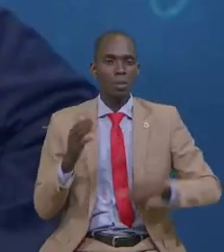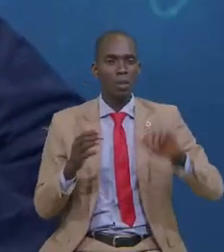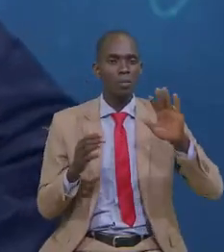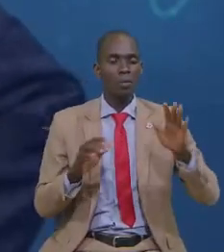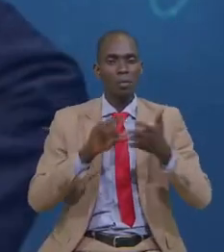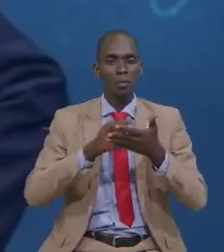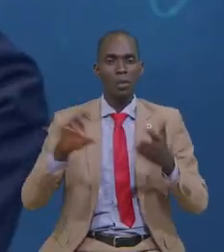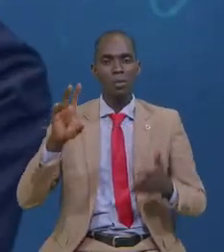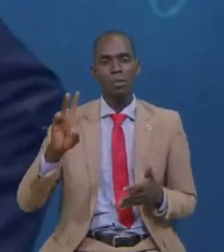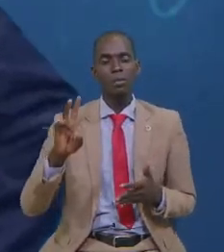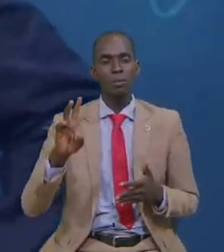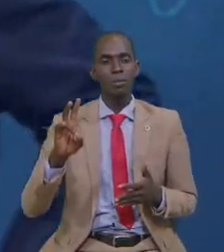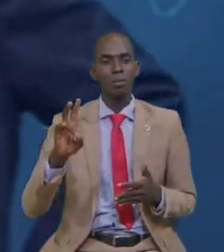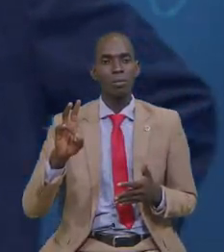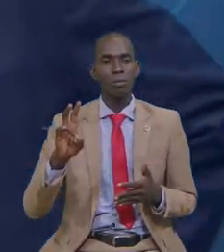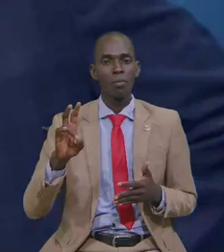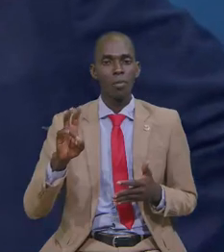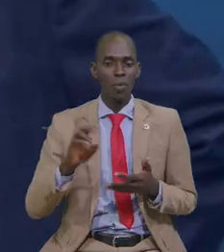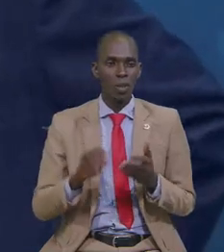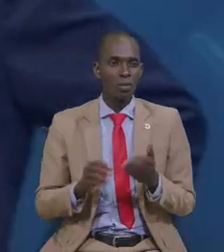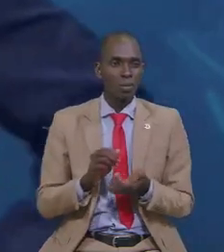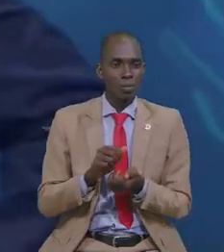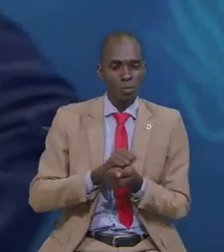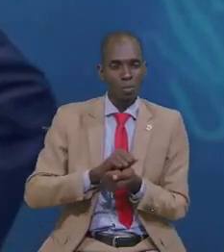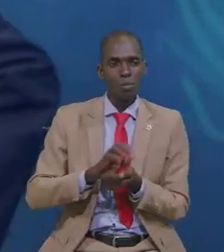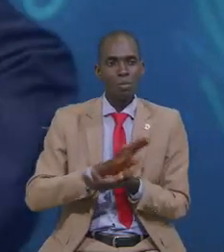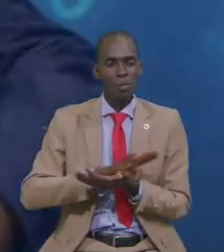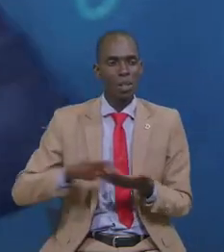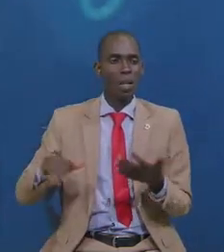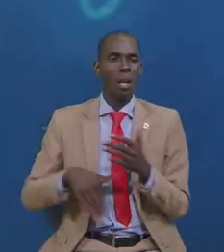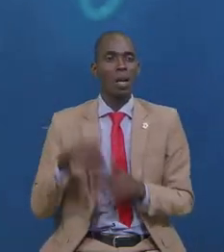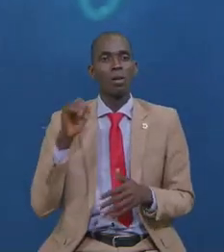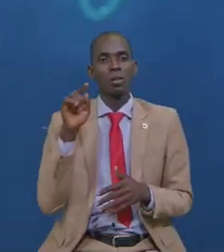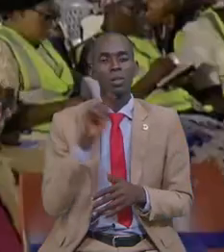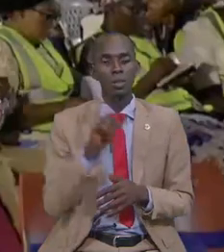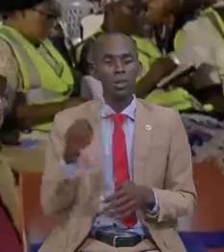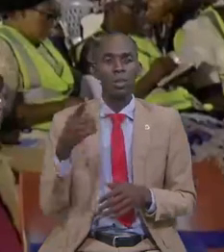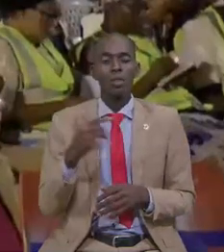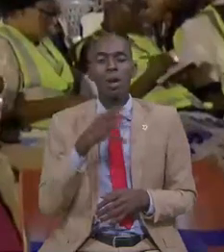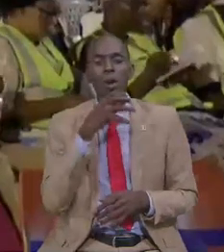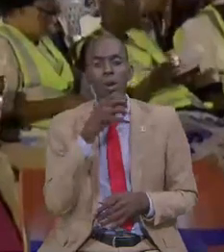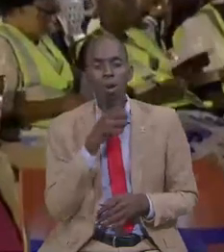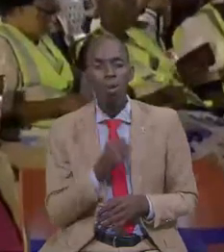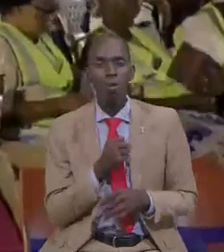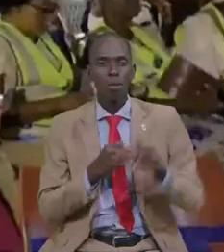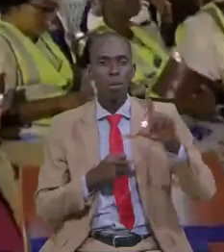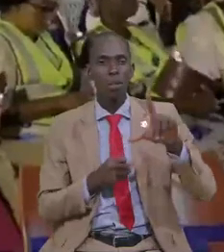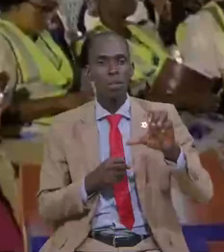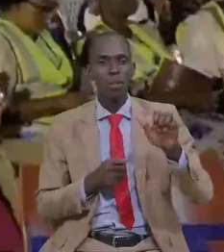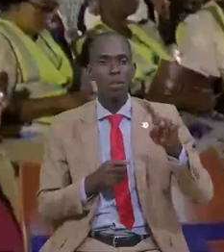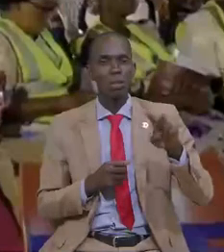5, verset 7. Faites disparaître le vieux